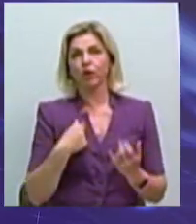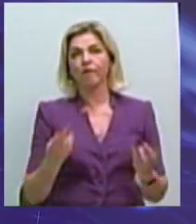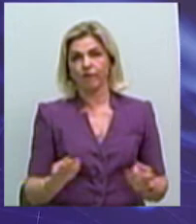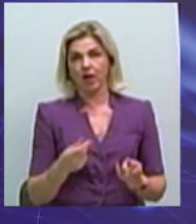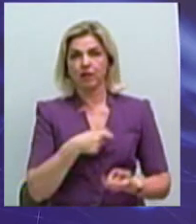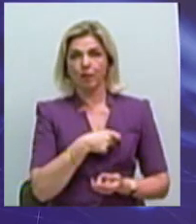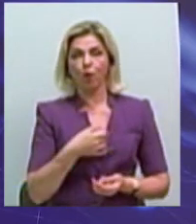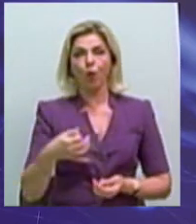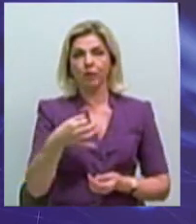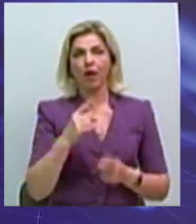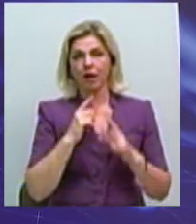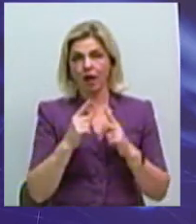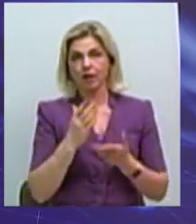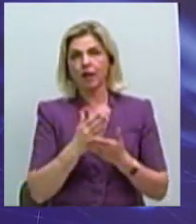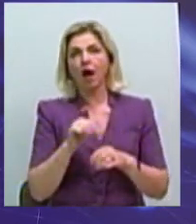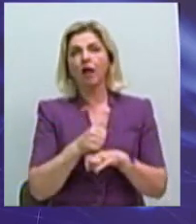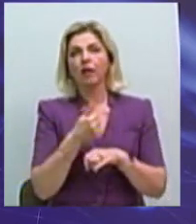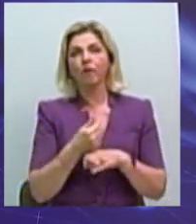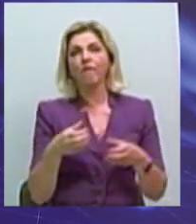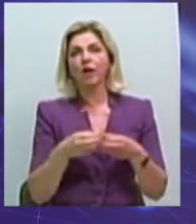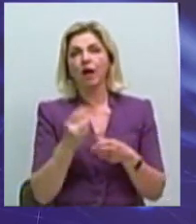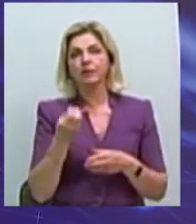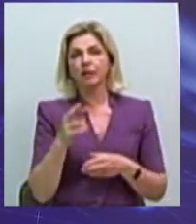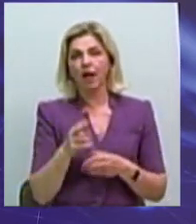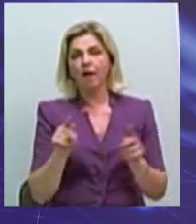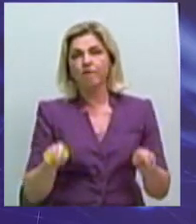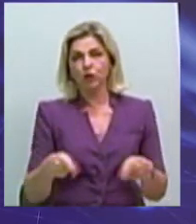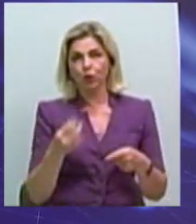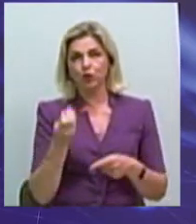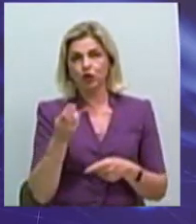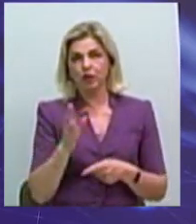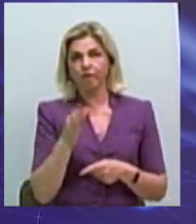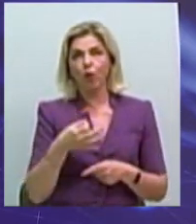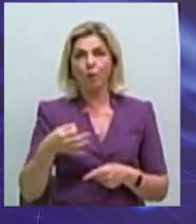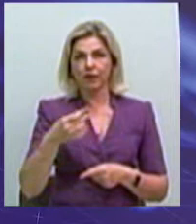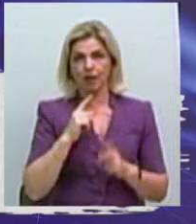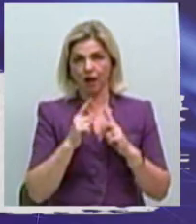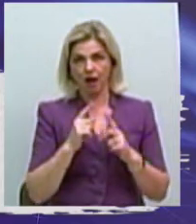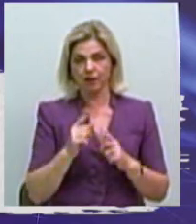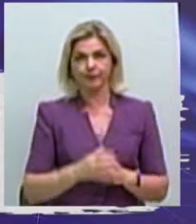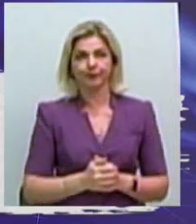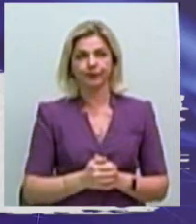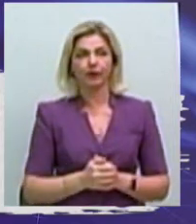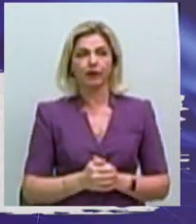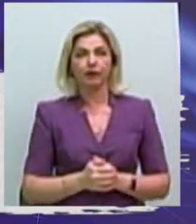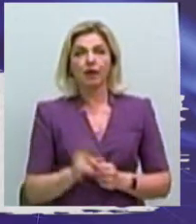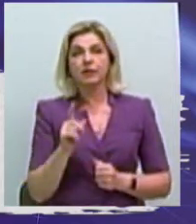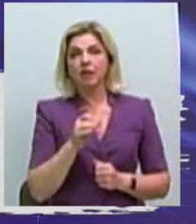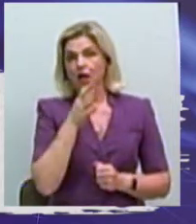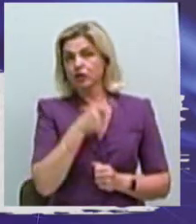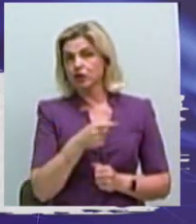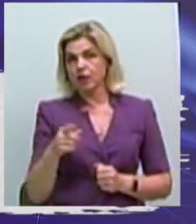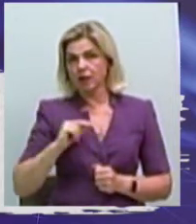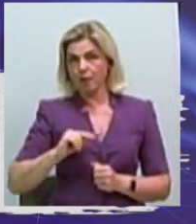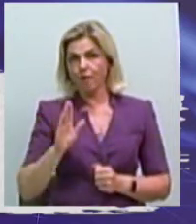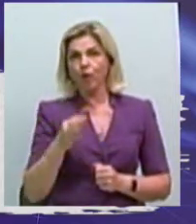депутатом обласної ради, є головою фракції «Відродження» в обласній раді. За час роботи в обласній